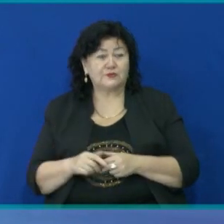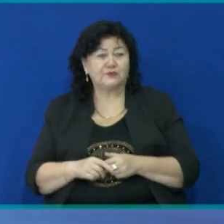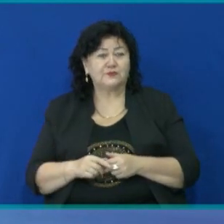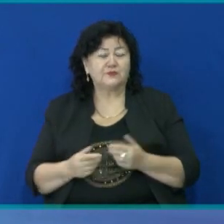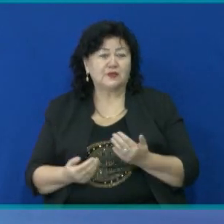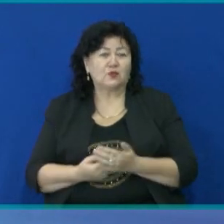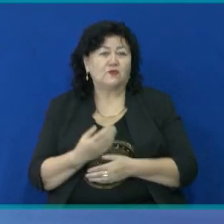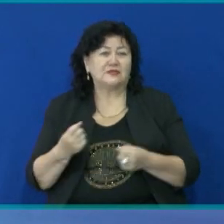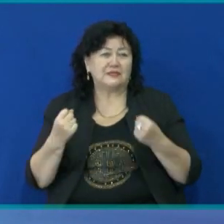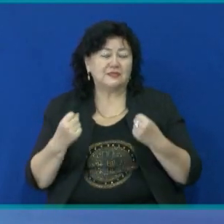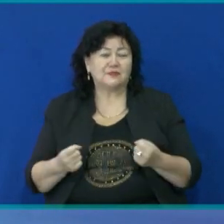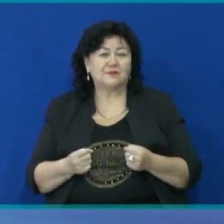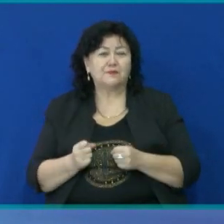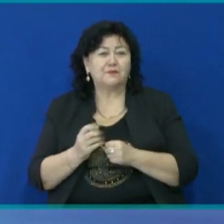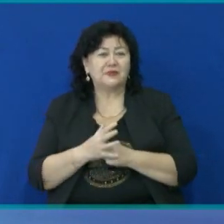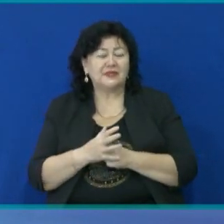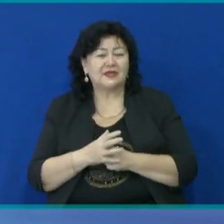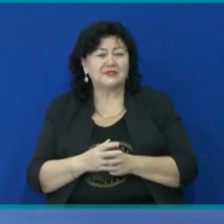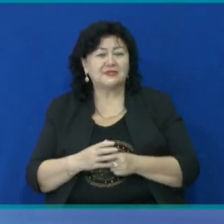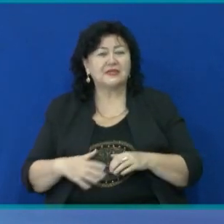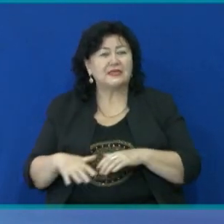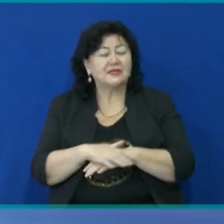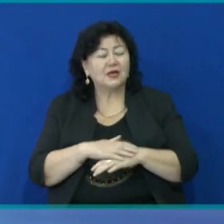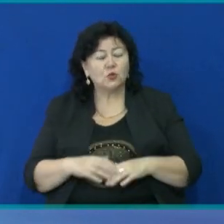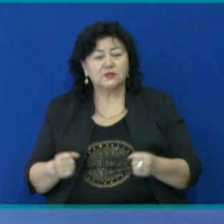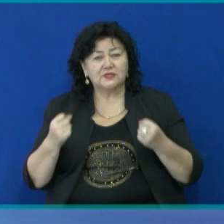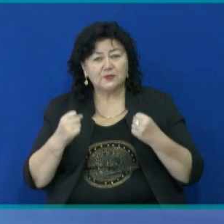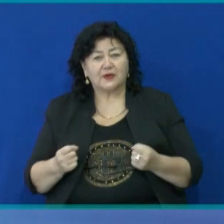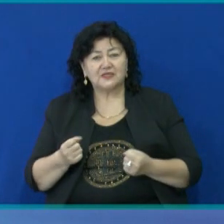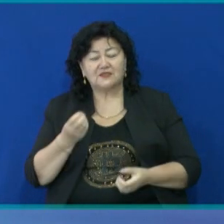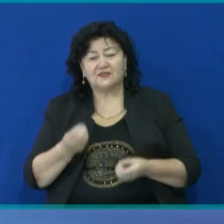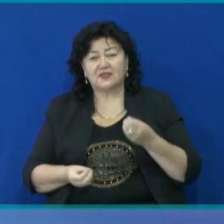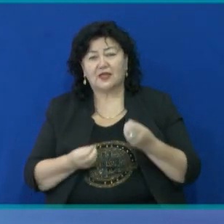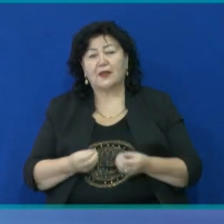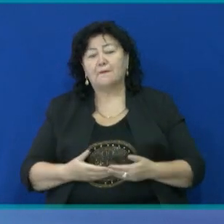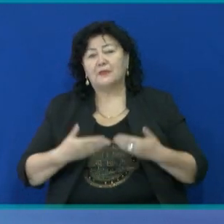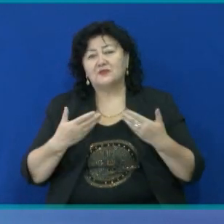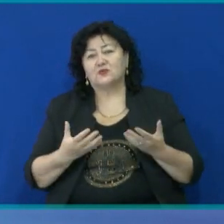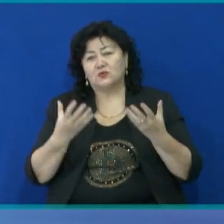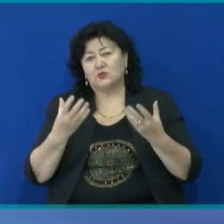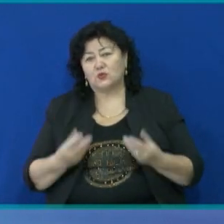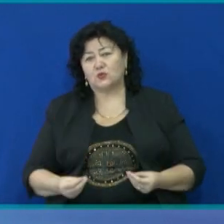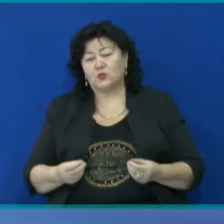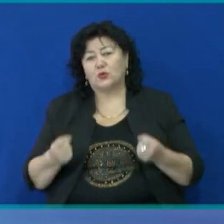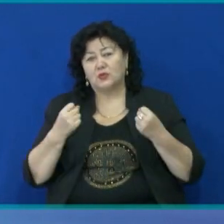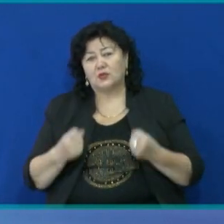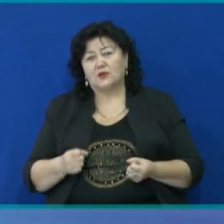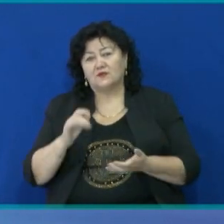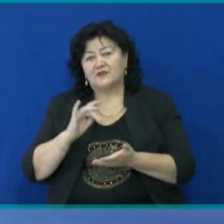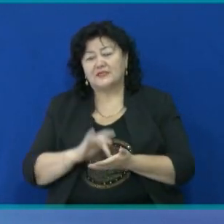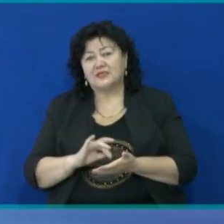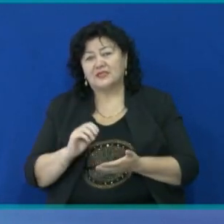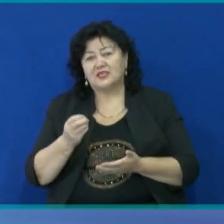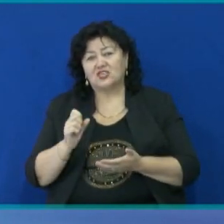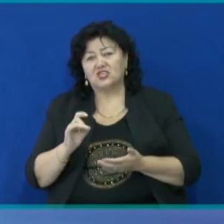Перейдем к новостям спорта. 15-е народные спортивные игры, посвященные Дню спорта Республики Казахстан, проходят в центре Жарминского района